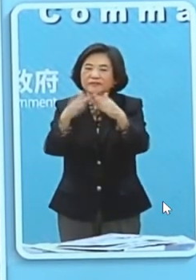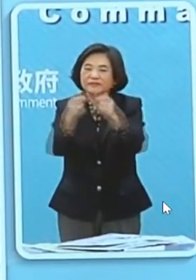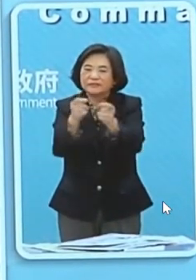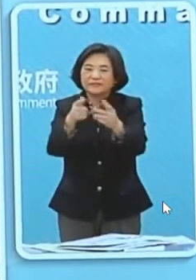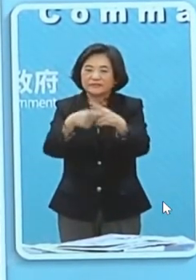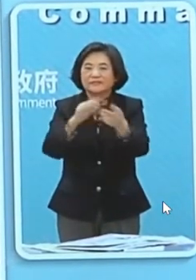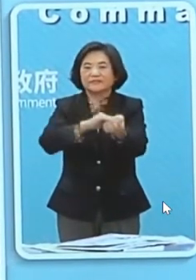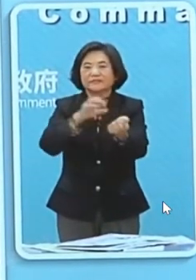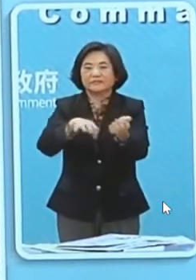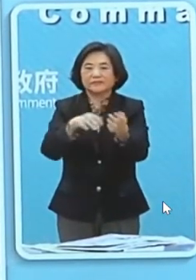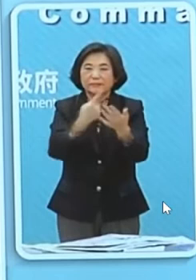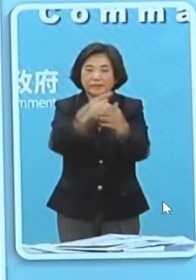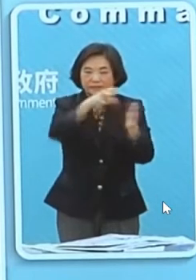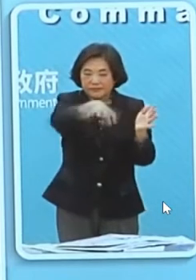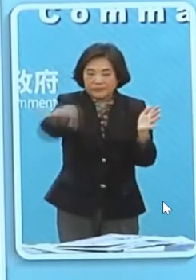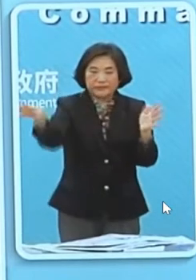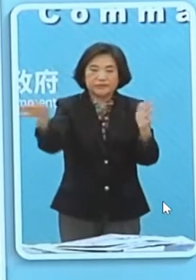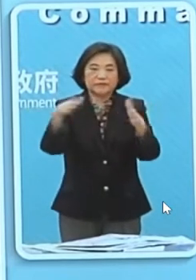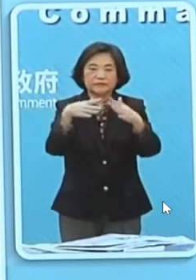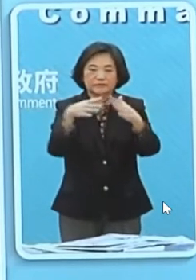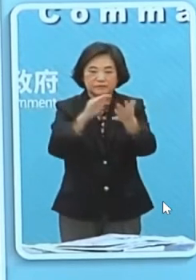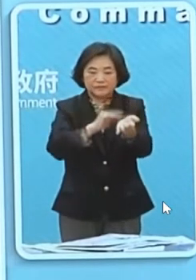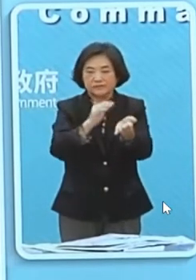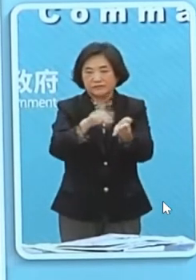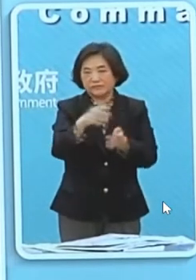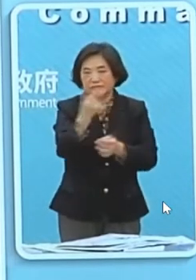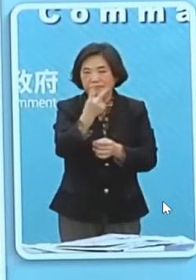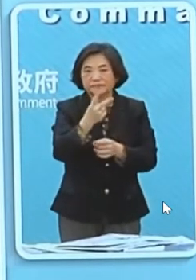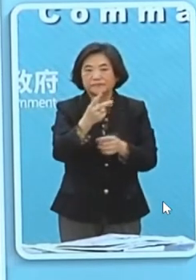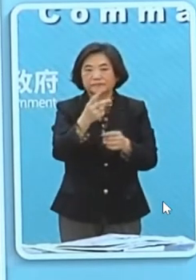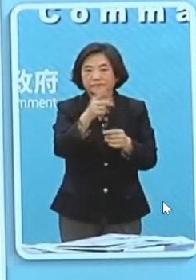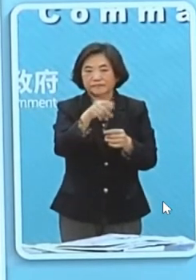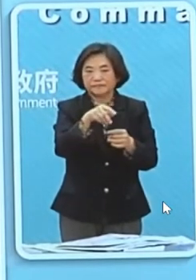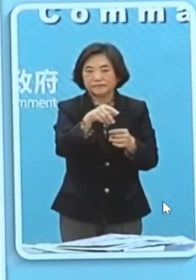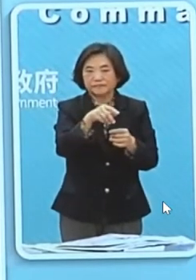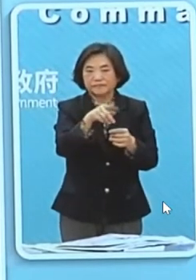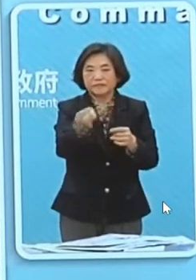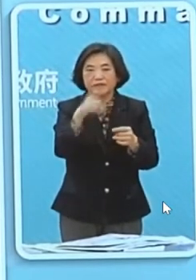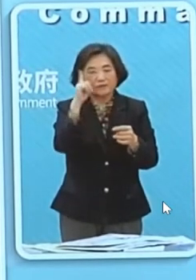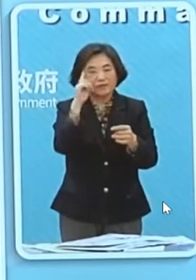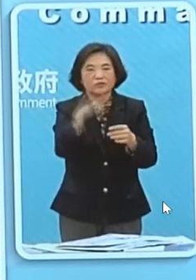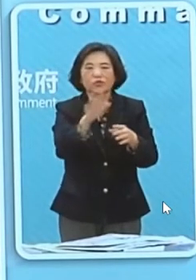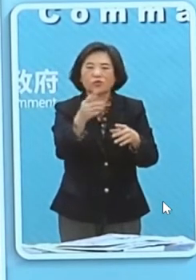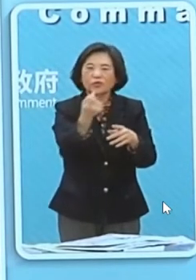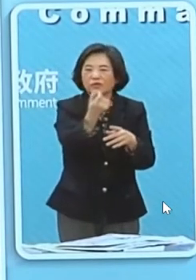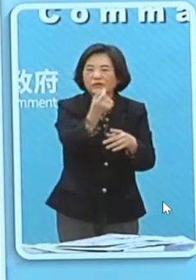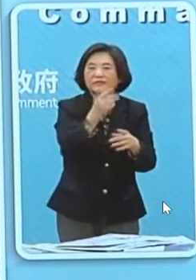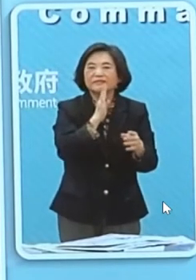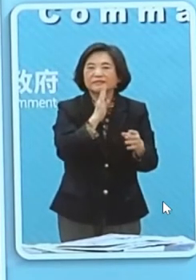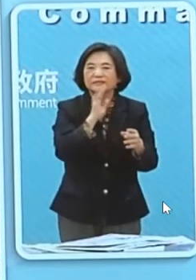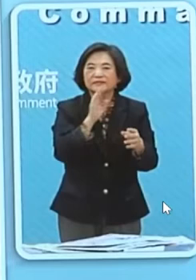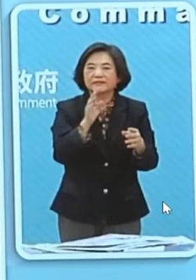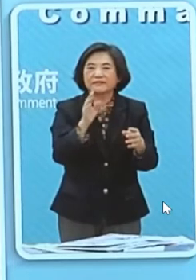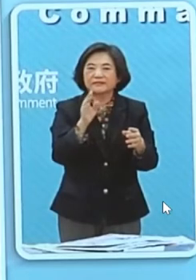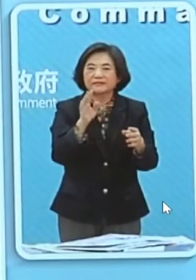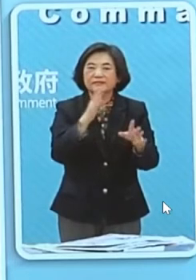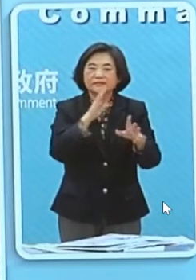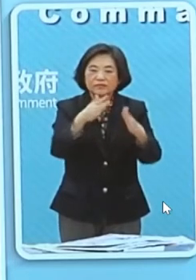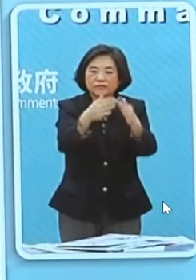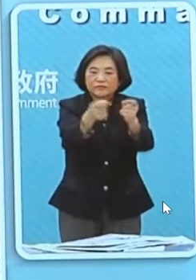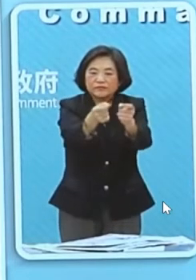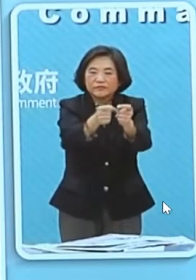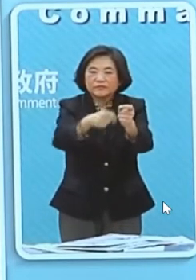政区都有不同的诊所。那有些行政区它里面的诊所配合数量很少，但是我们都会把邻近区